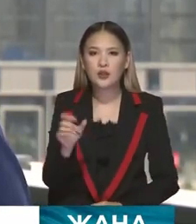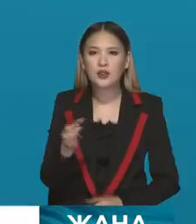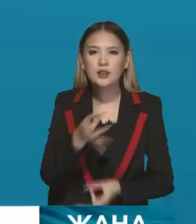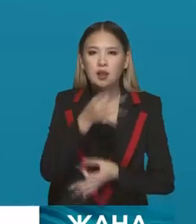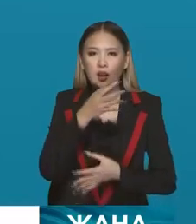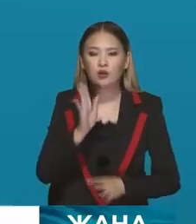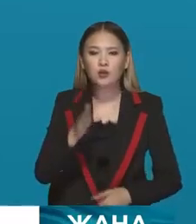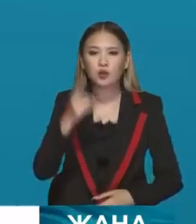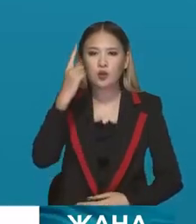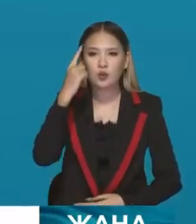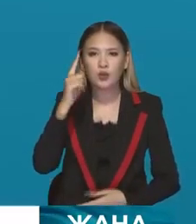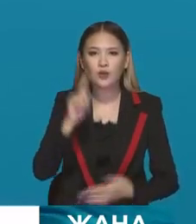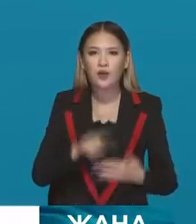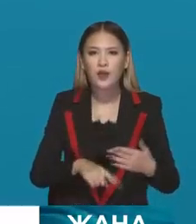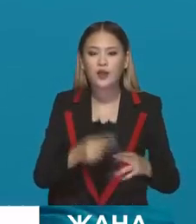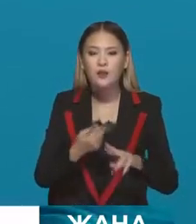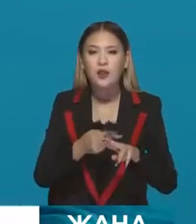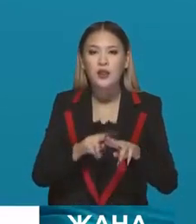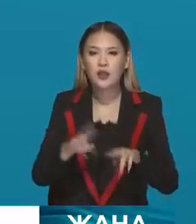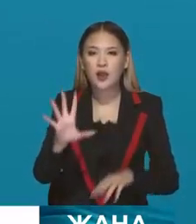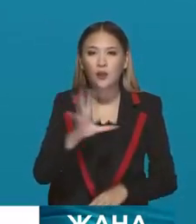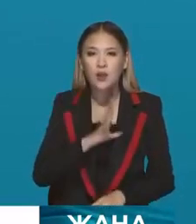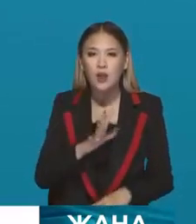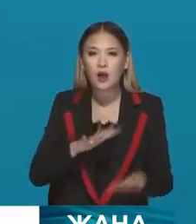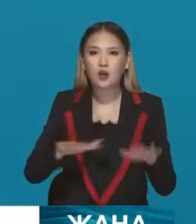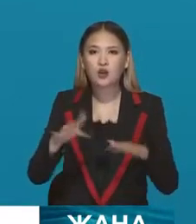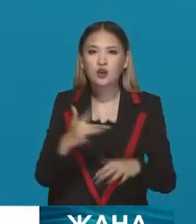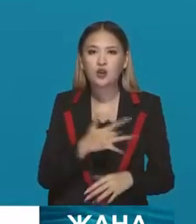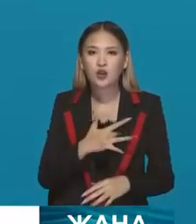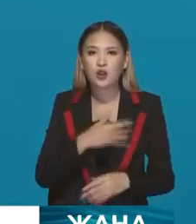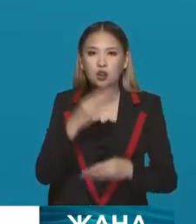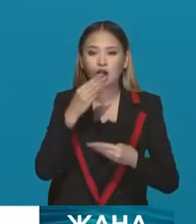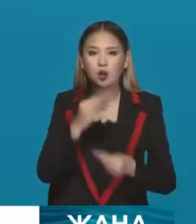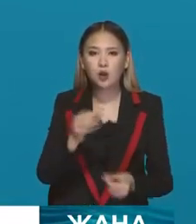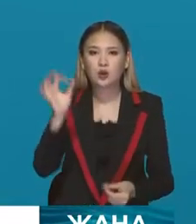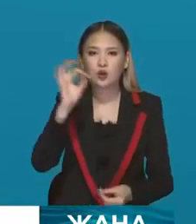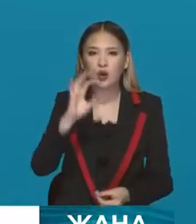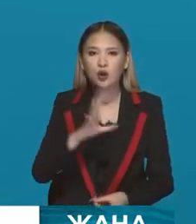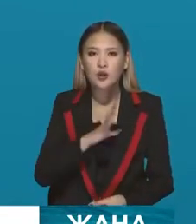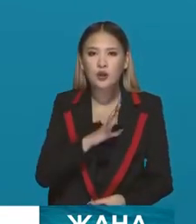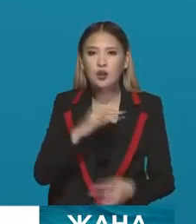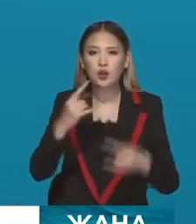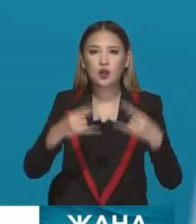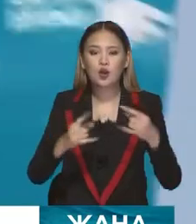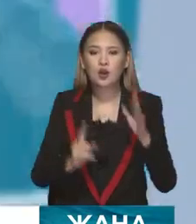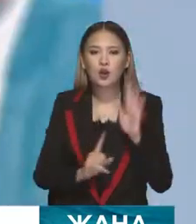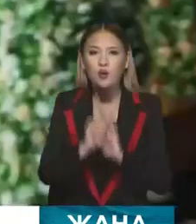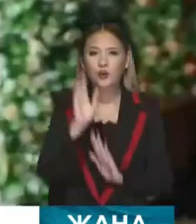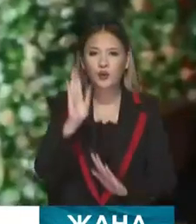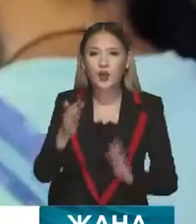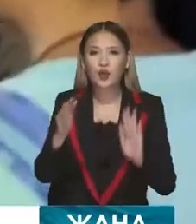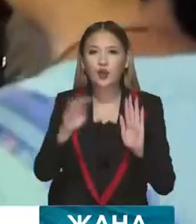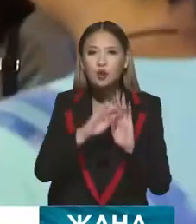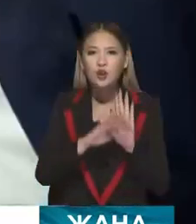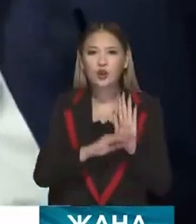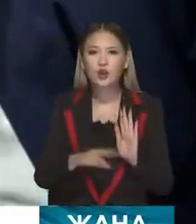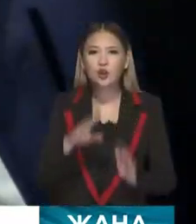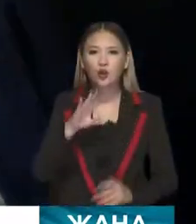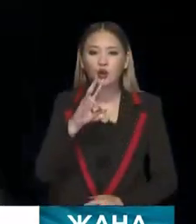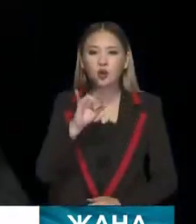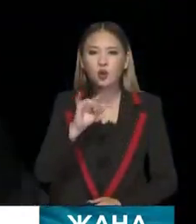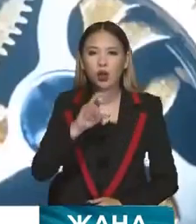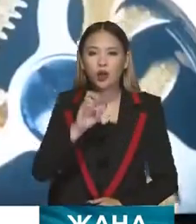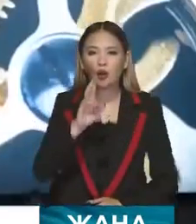ойлаймыз. Ең қызығы, қазақ аудиториясының жүрегін жаулаған бірнеше ірі жоба эфирге қайта оралады. Атап айтсақ, Нұрлан Қоянбаевтың